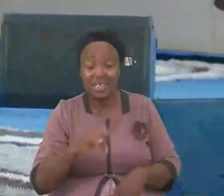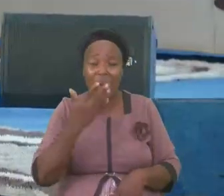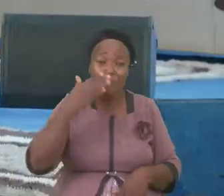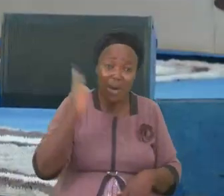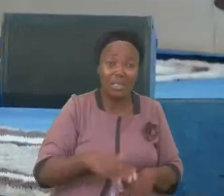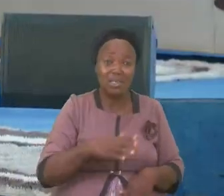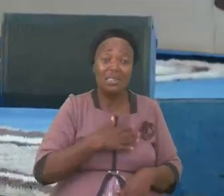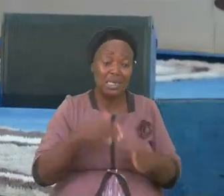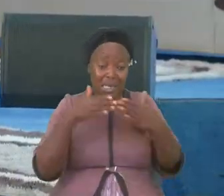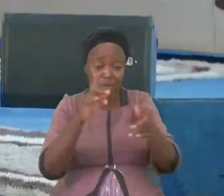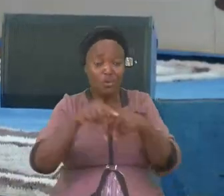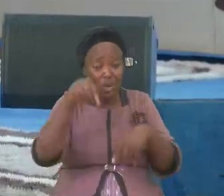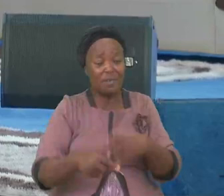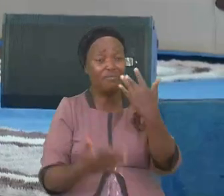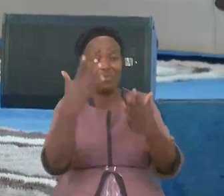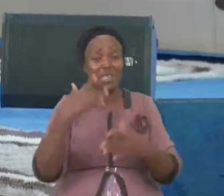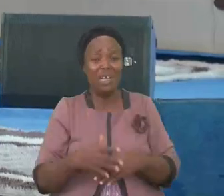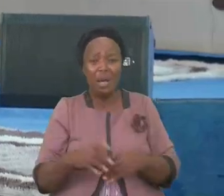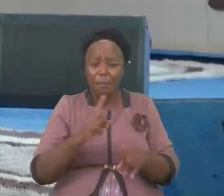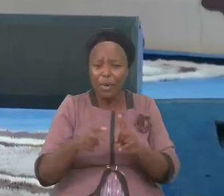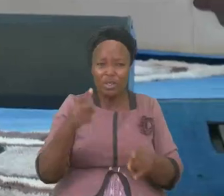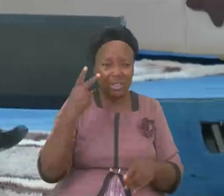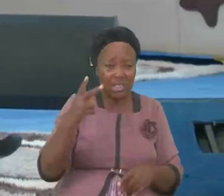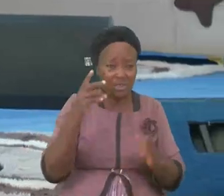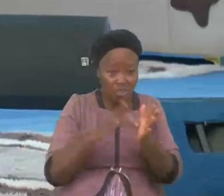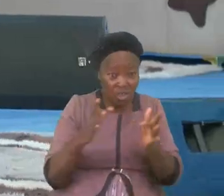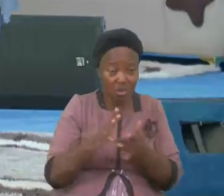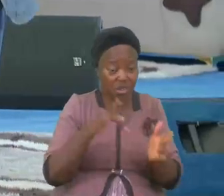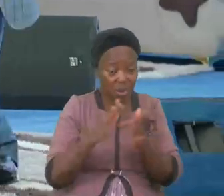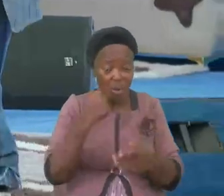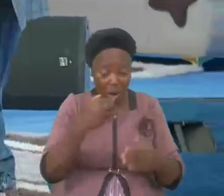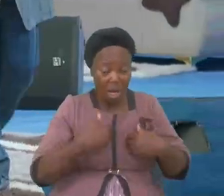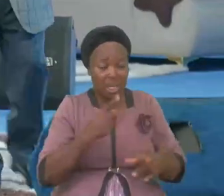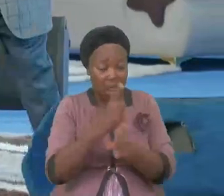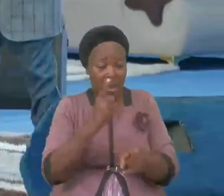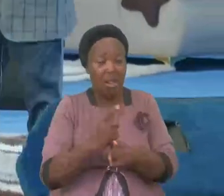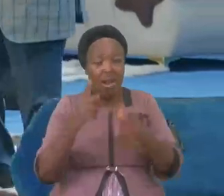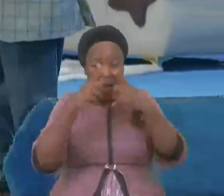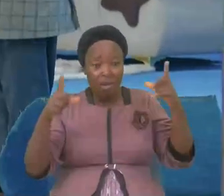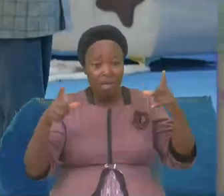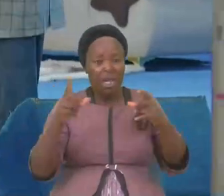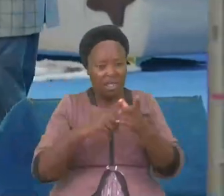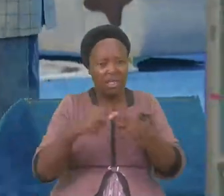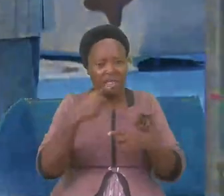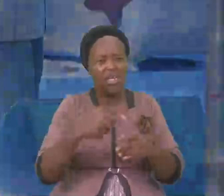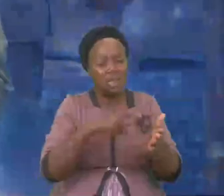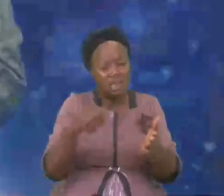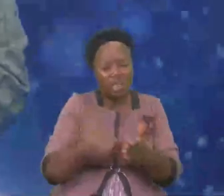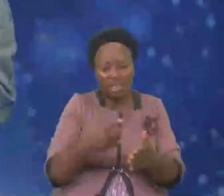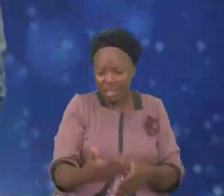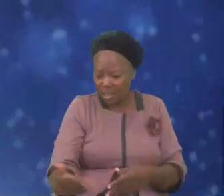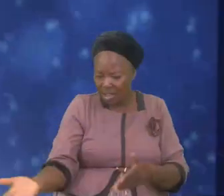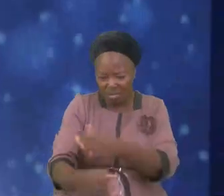Et ils pensent que c'est les bonnes choses de la vie. Mais Jésus utilise le bon langage. Il dit ces choses. Viennent